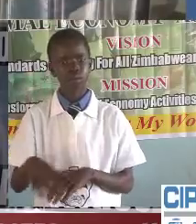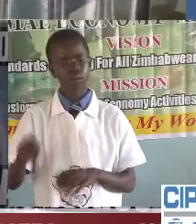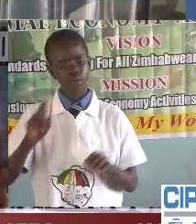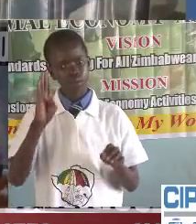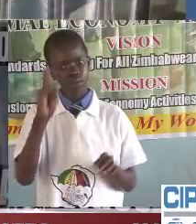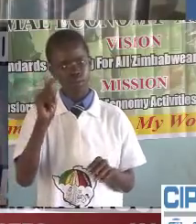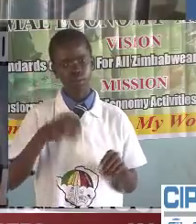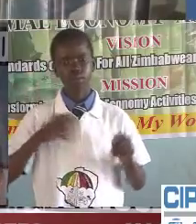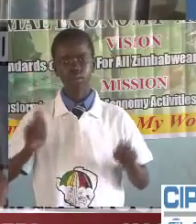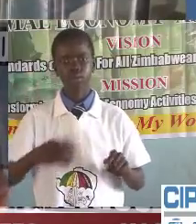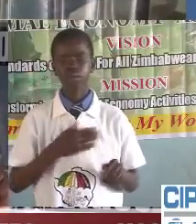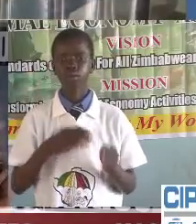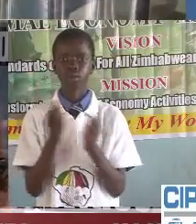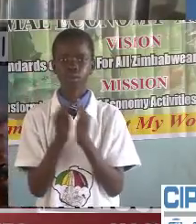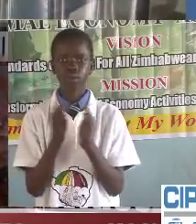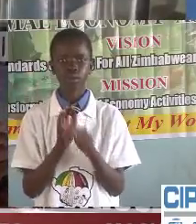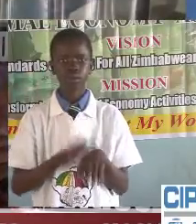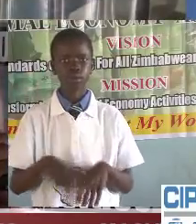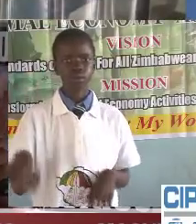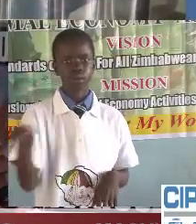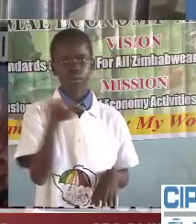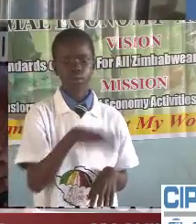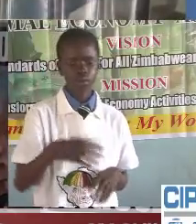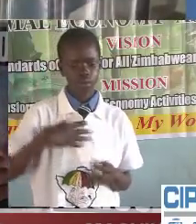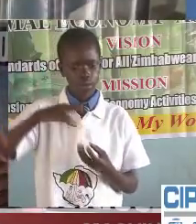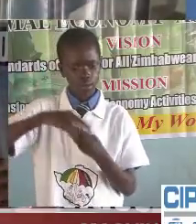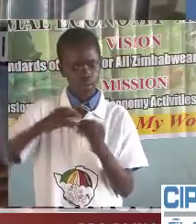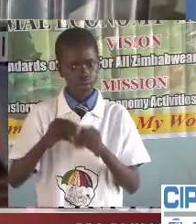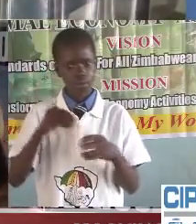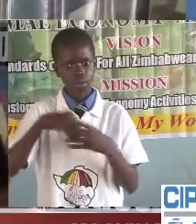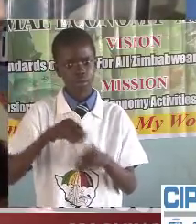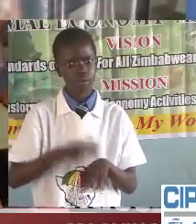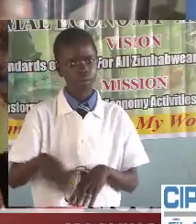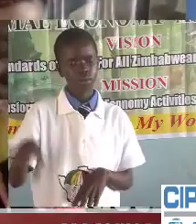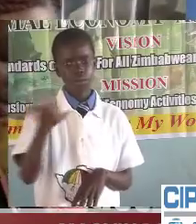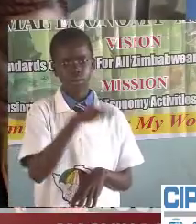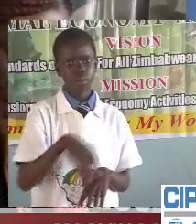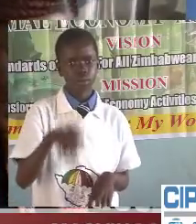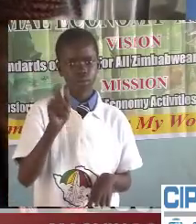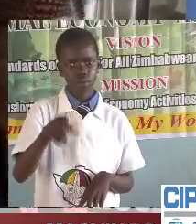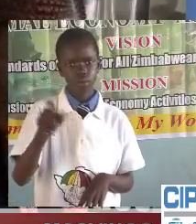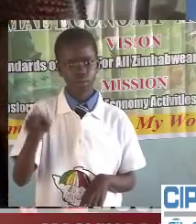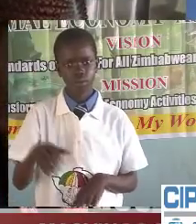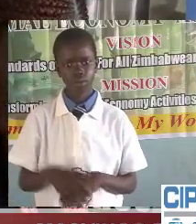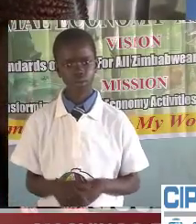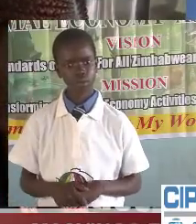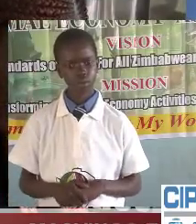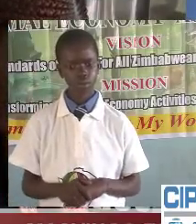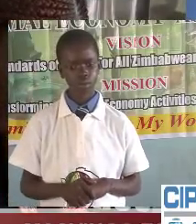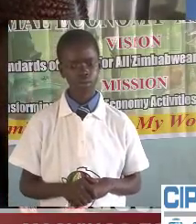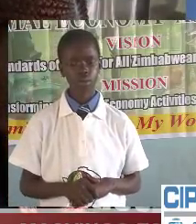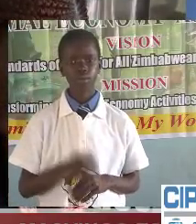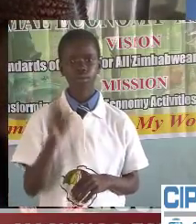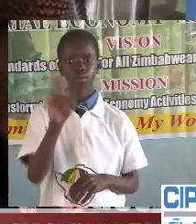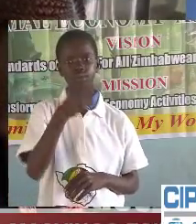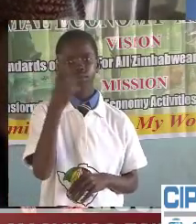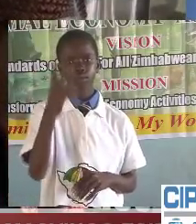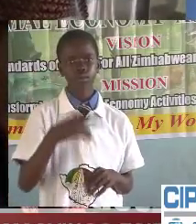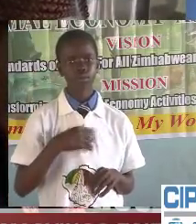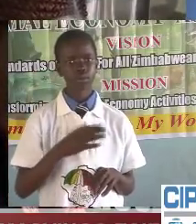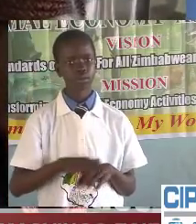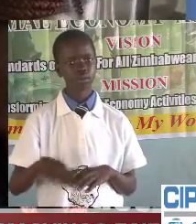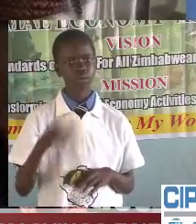nhasi ndinokumbira kuti tingogadzirira pane izvozvozvo chete. And wechipiri